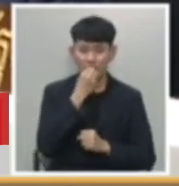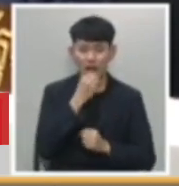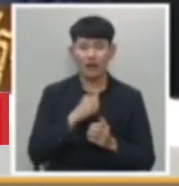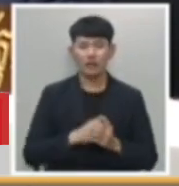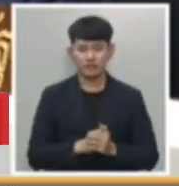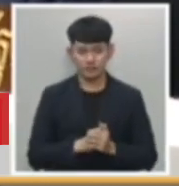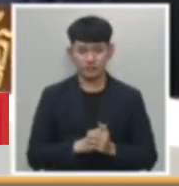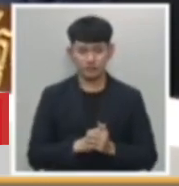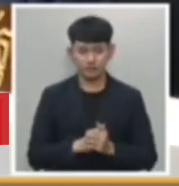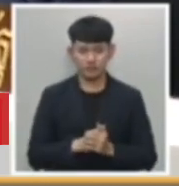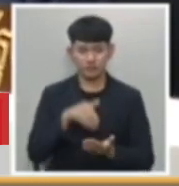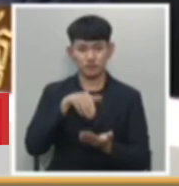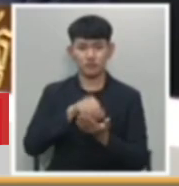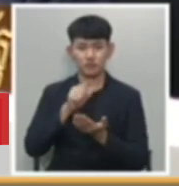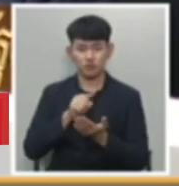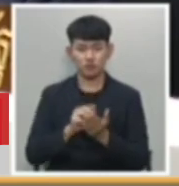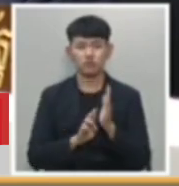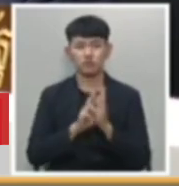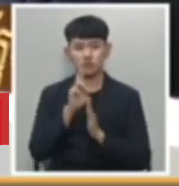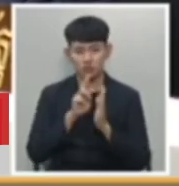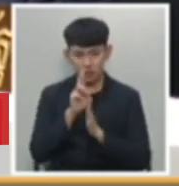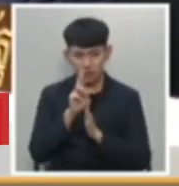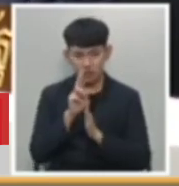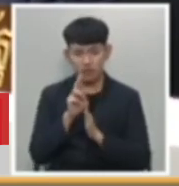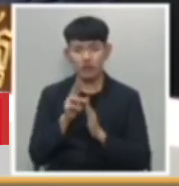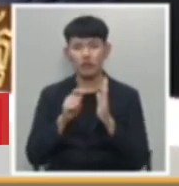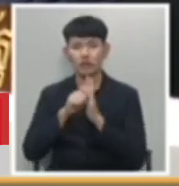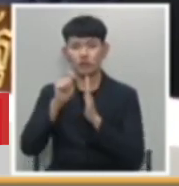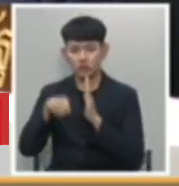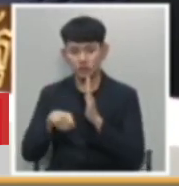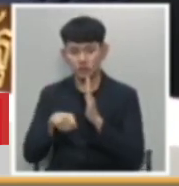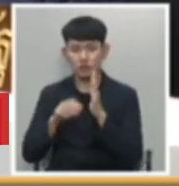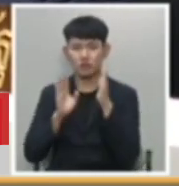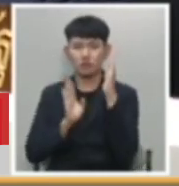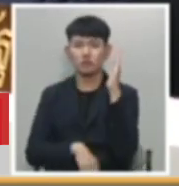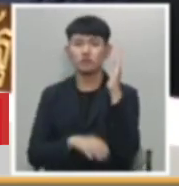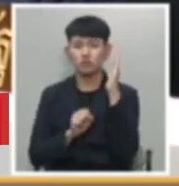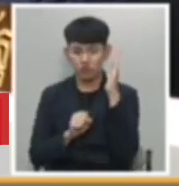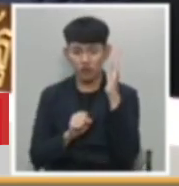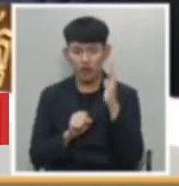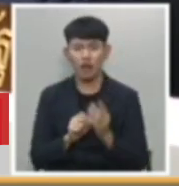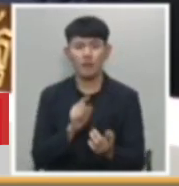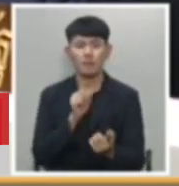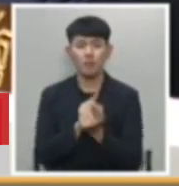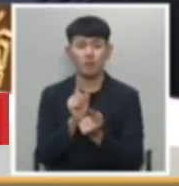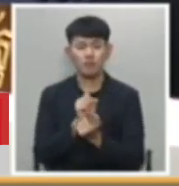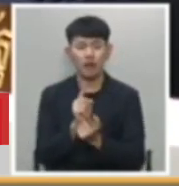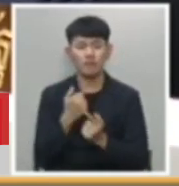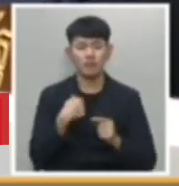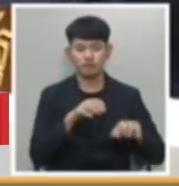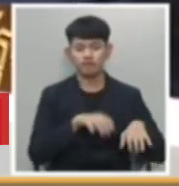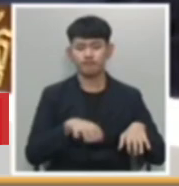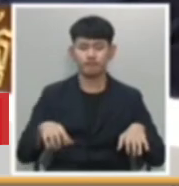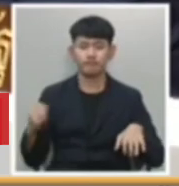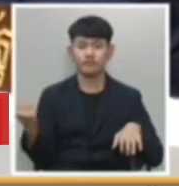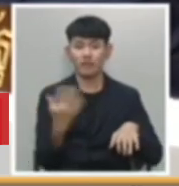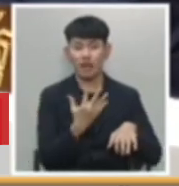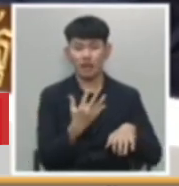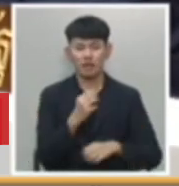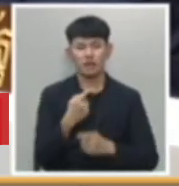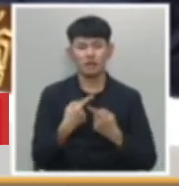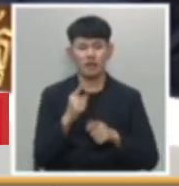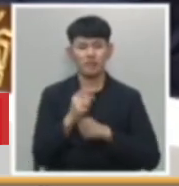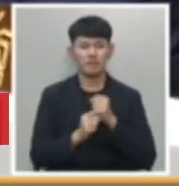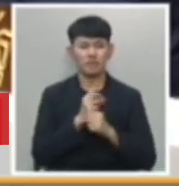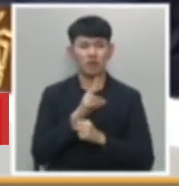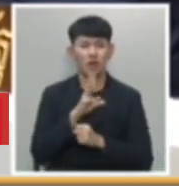ลบุรีนครราชสีมาและสงขลาปรากฏว่ามีแค่5แห่งปี63ยังไม่เห็นงบประมาณ